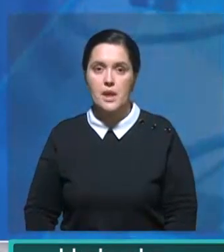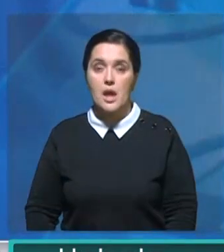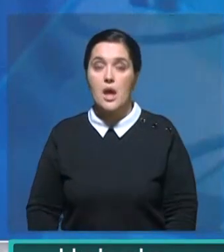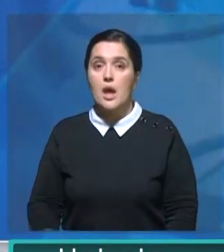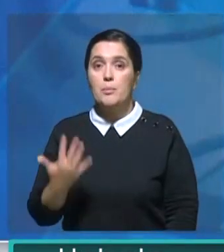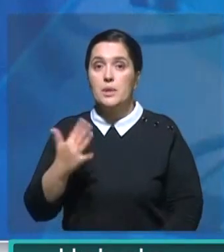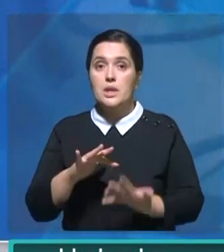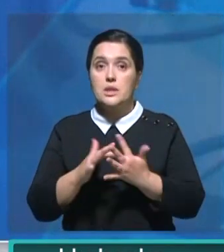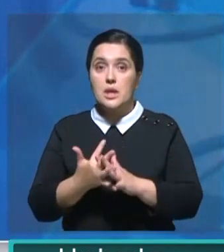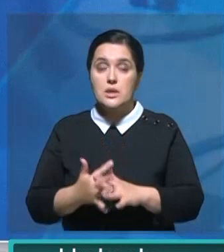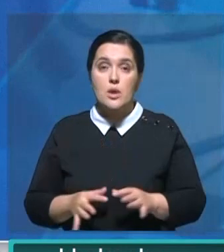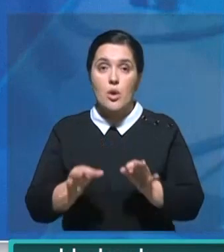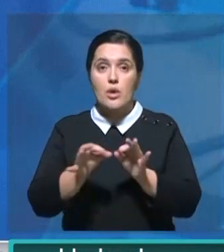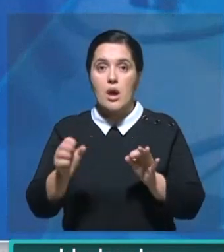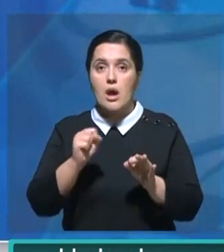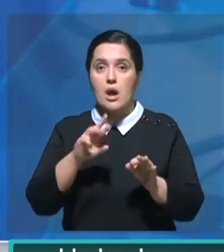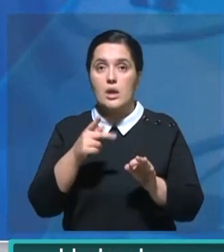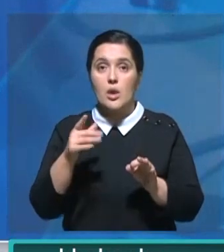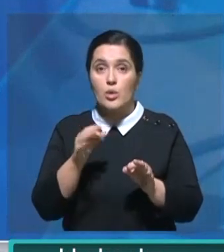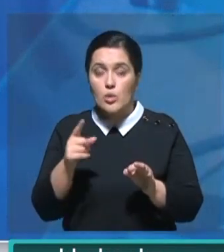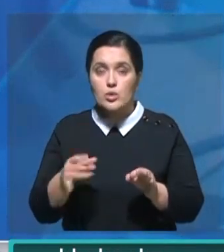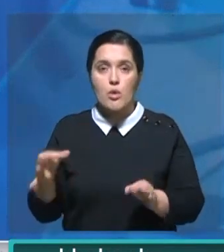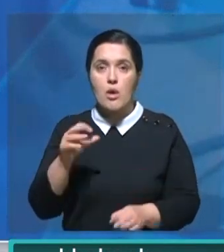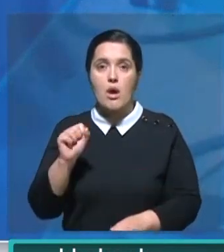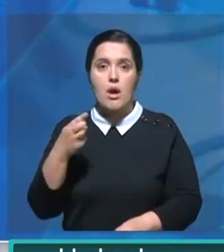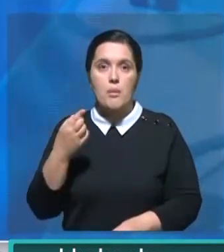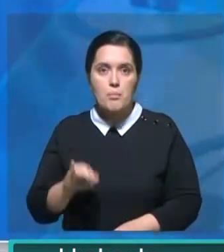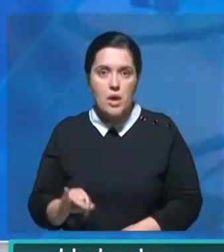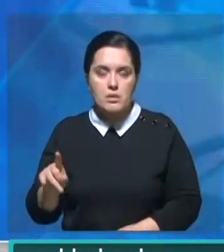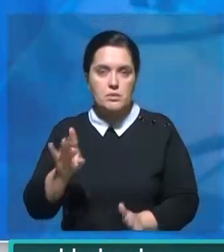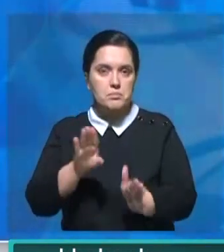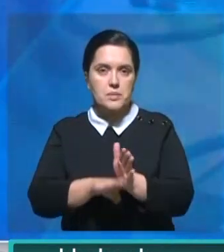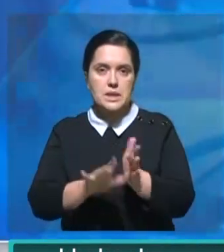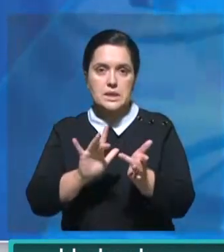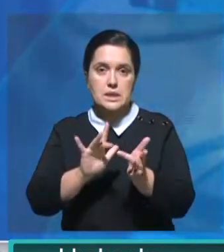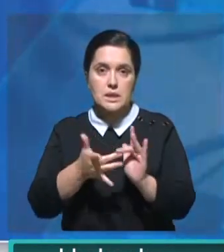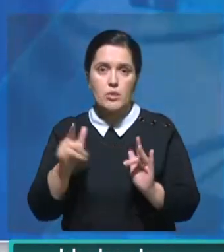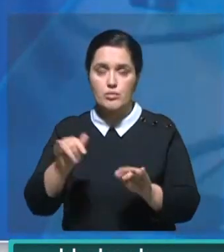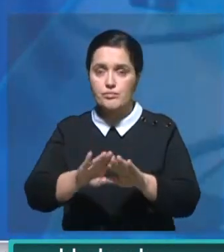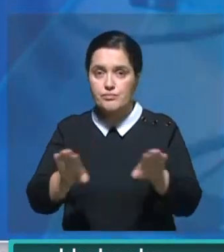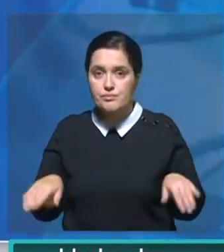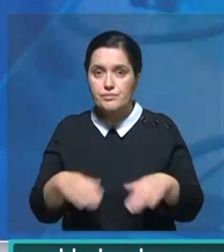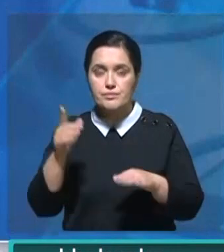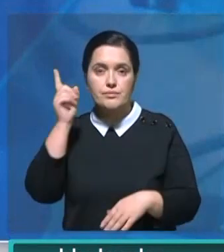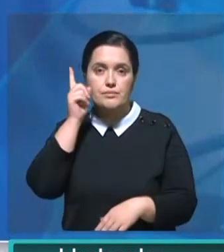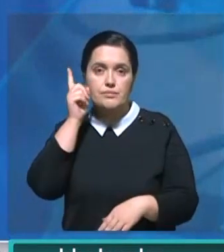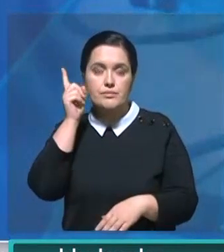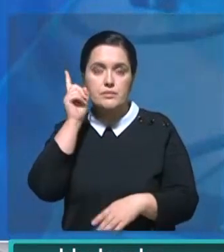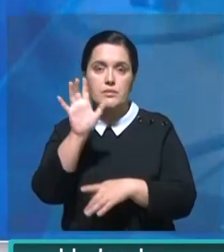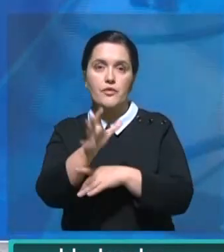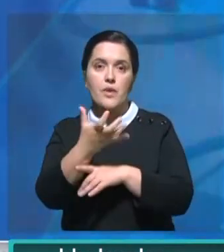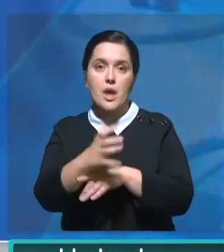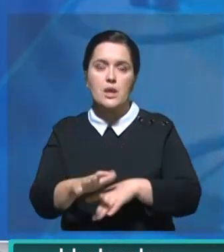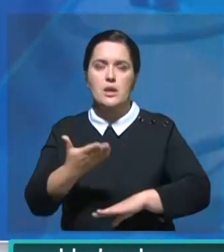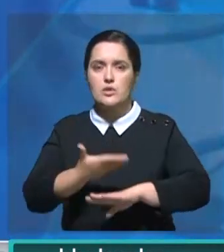Жители 5 сельских округов Аягосского района области Абай по-прежнему живут без интернета. У многих и вовсе отсутствует мобильная связь.